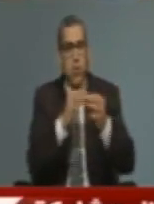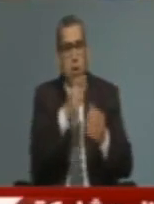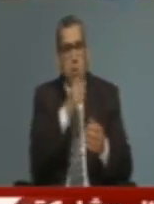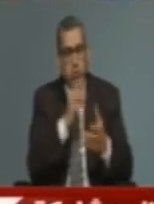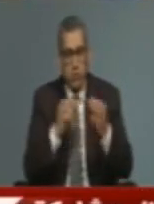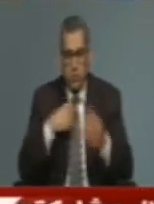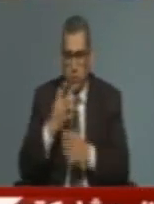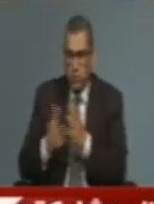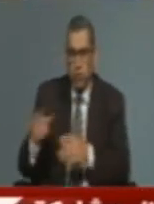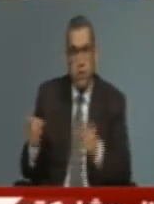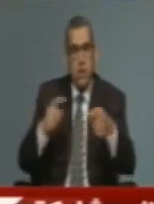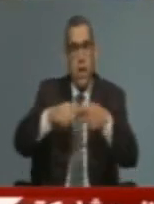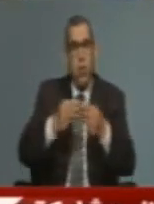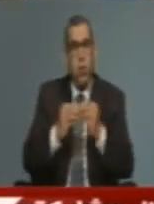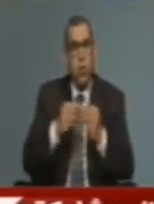فيه؟